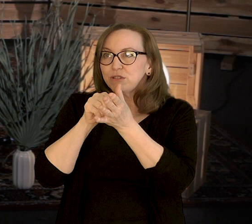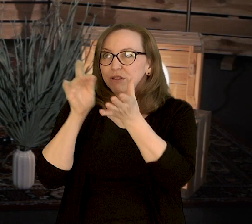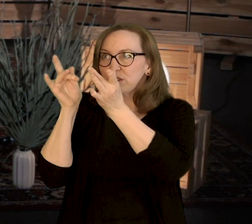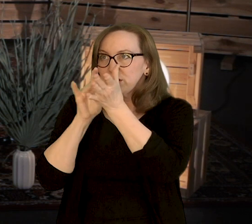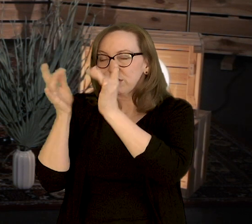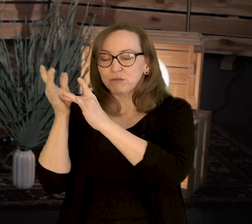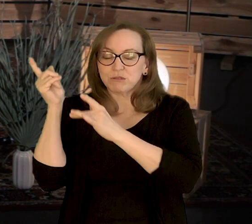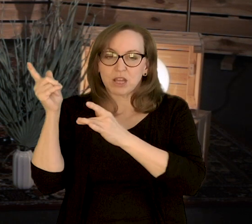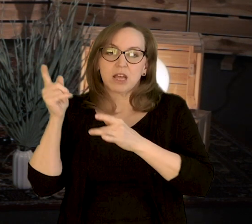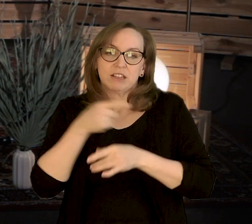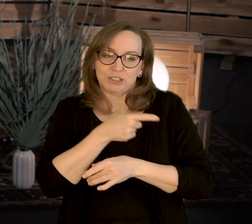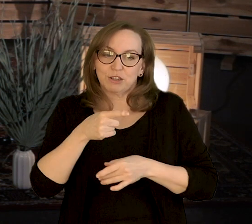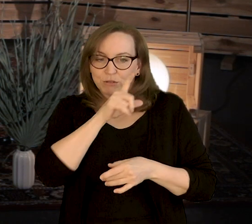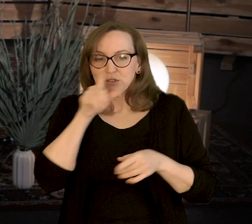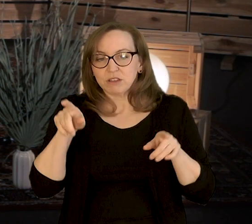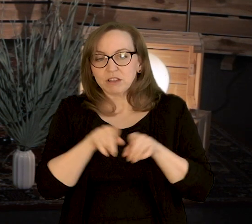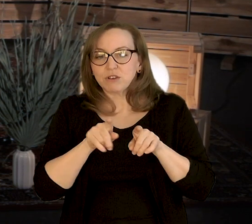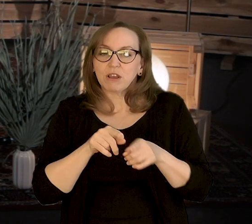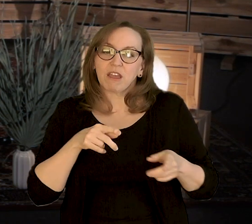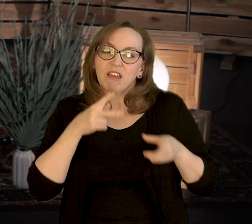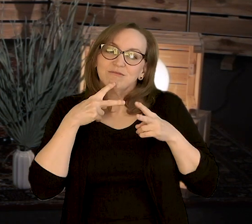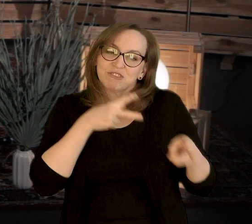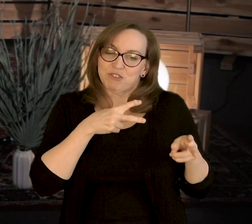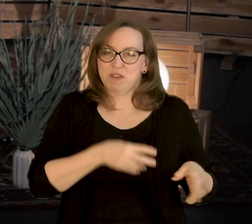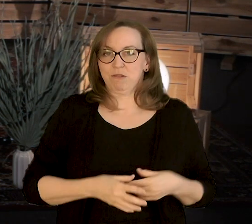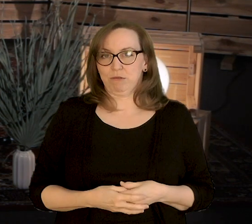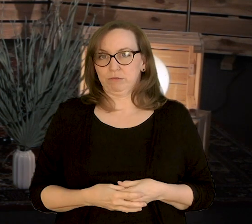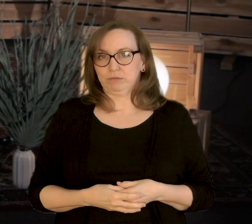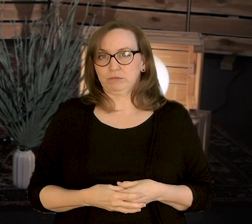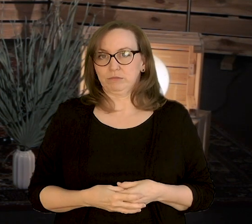Pomimo takiego rozwoju cywilizacyjnego człowiek